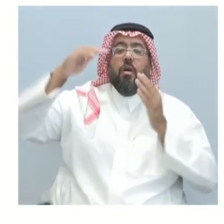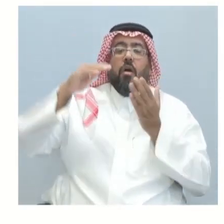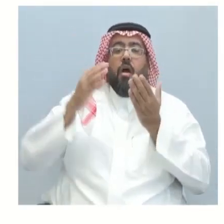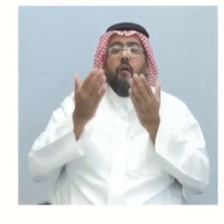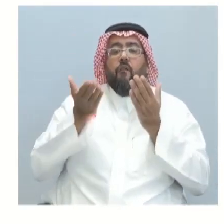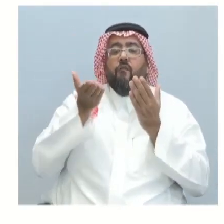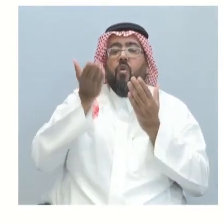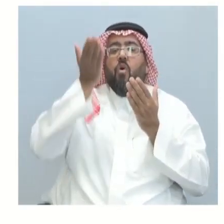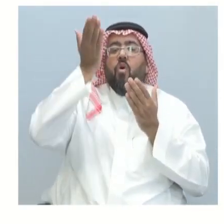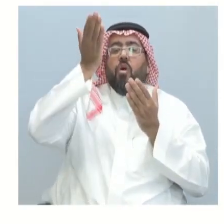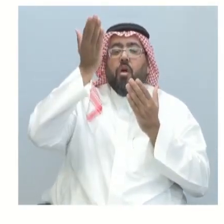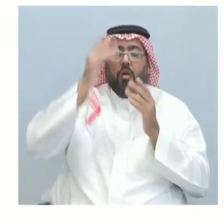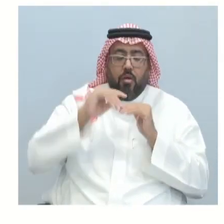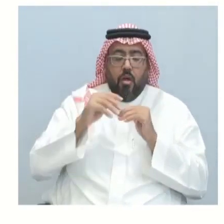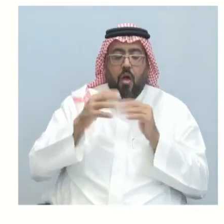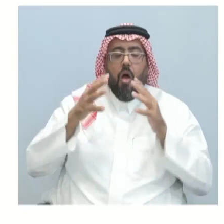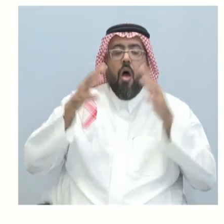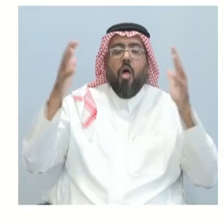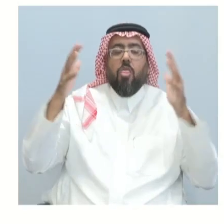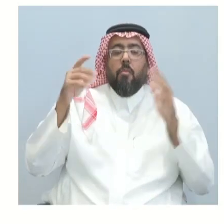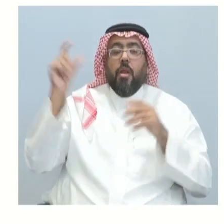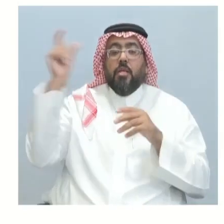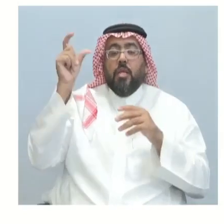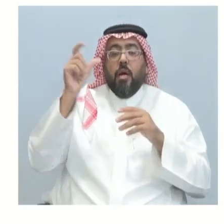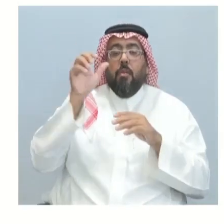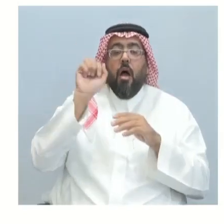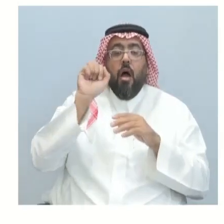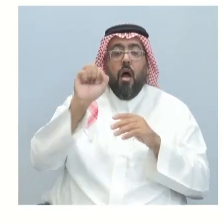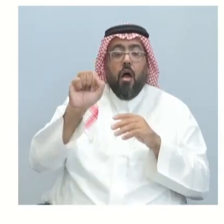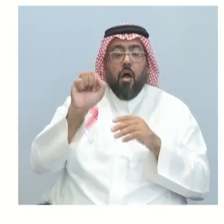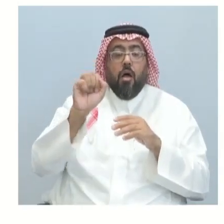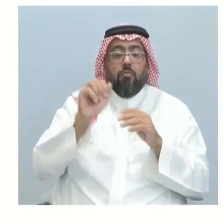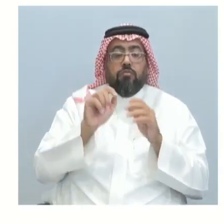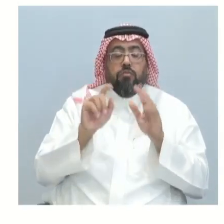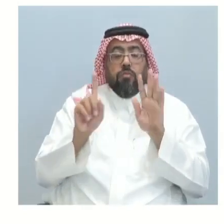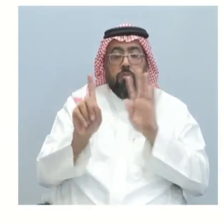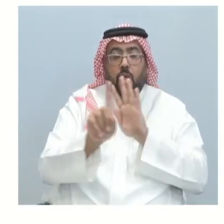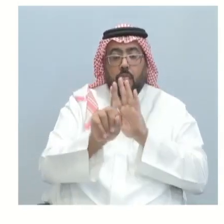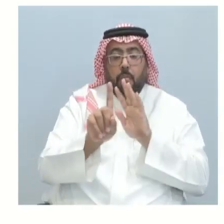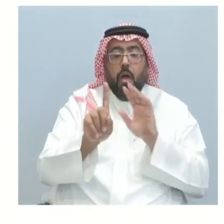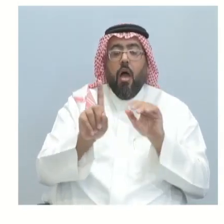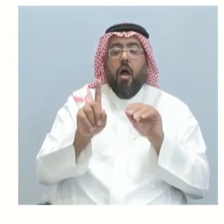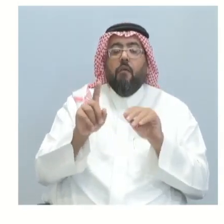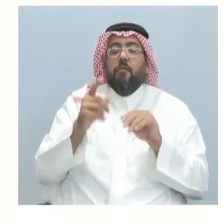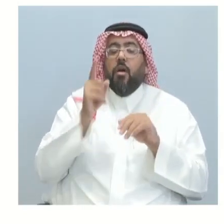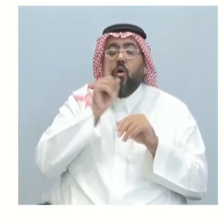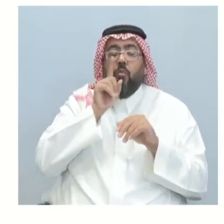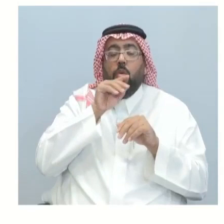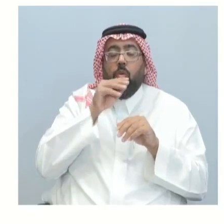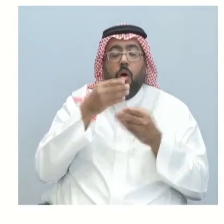فقد اعظم الاسلام حقها وقدمها في البر والاحسان على